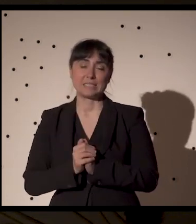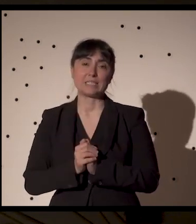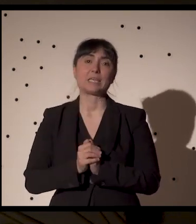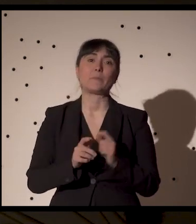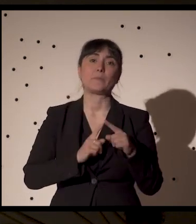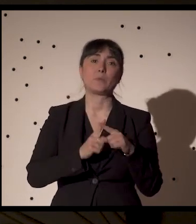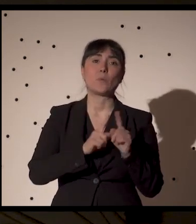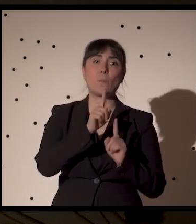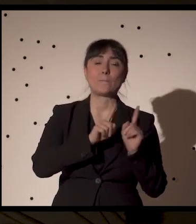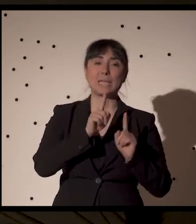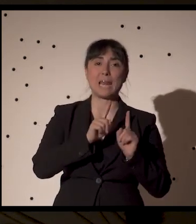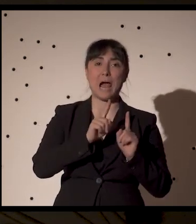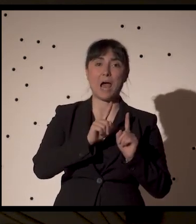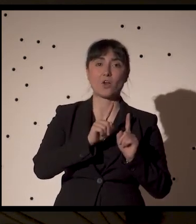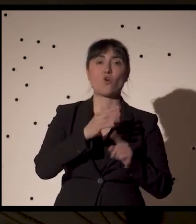Festival